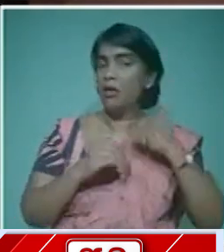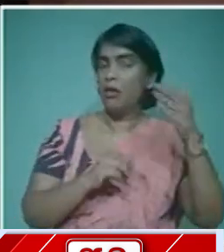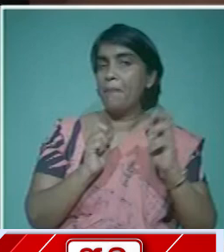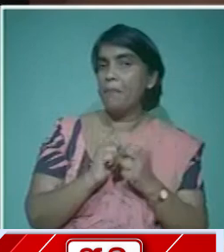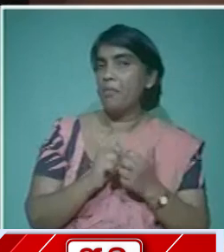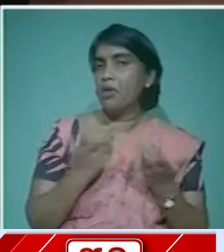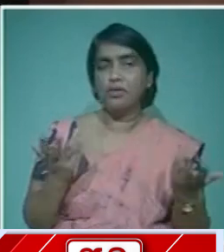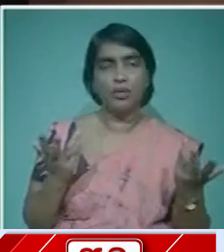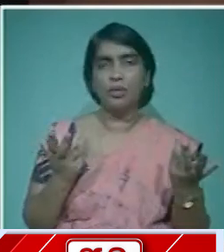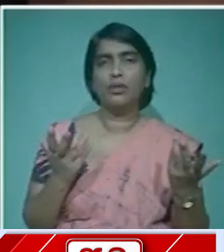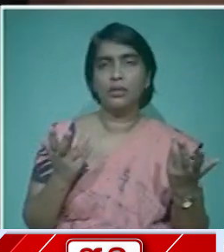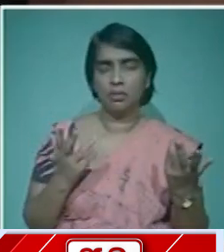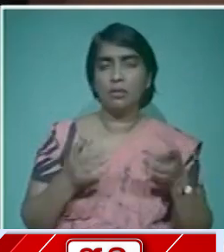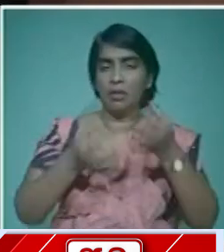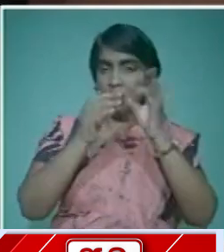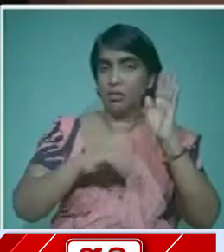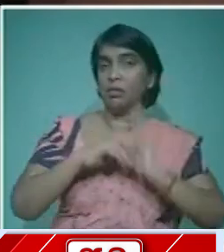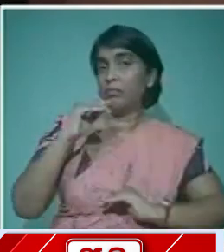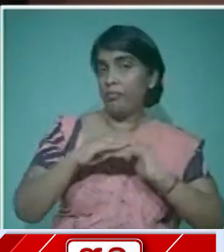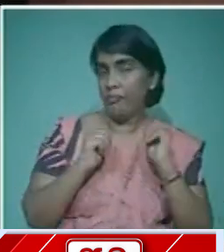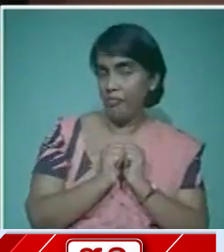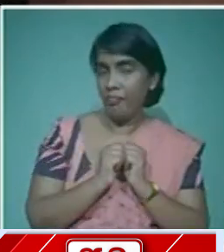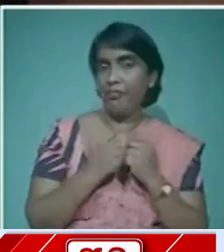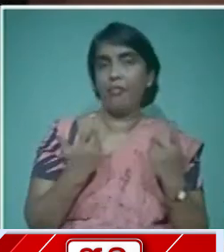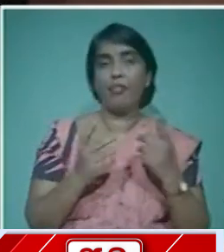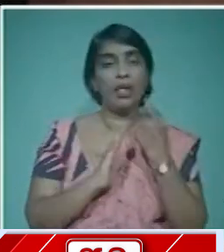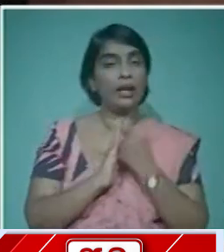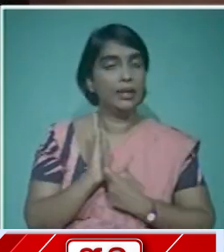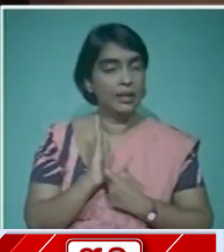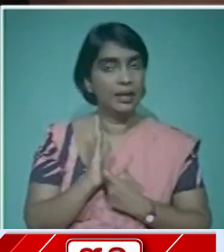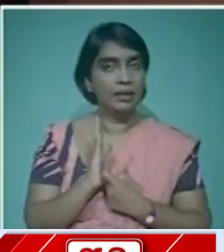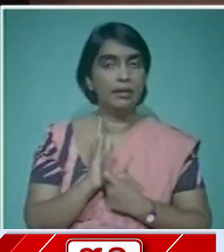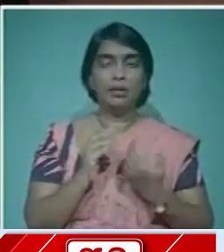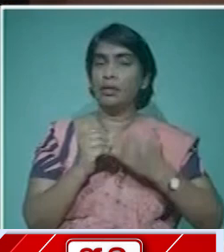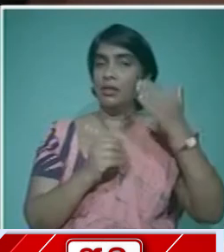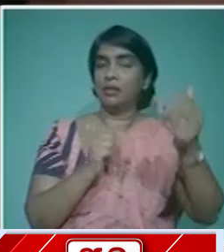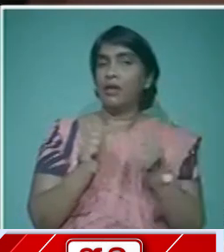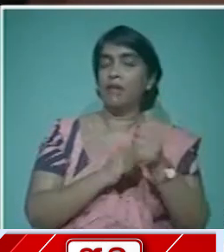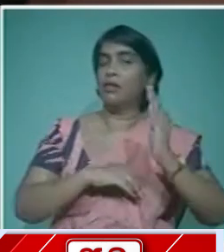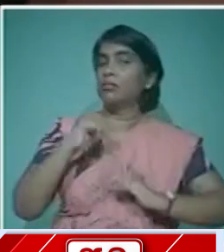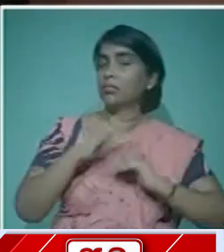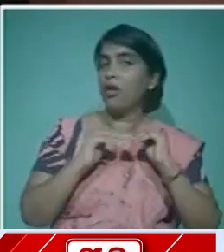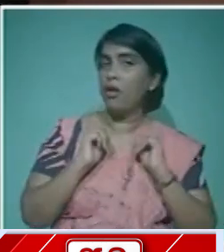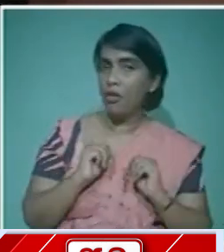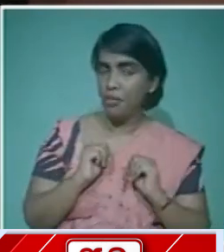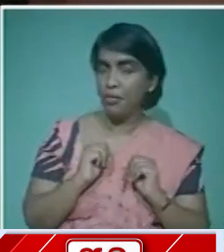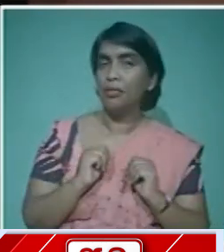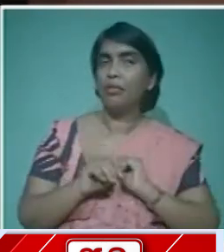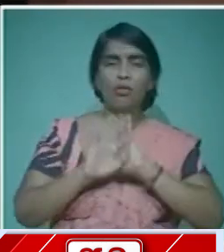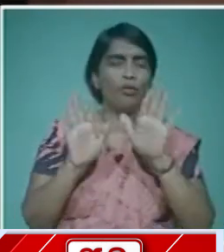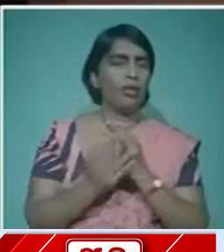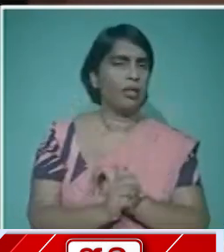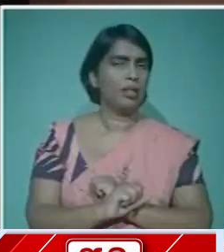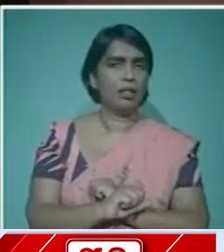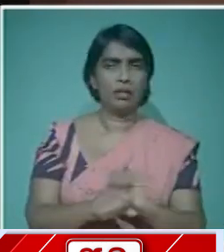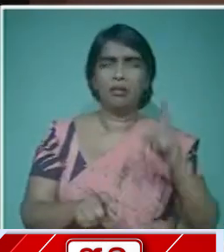මොකද්ද? ඔවුන්ලගේ විධිමත් වැඩපිළිවෙලක්, නීතියක්, ඉදිරියට කළ යුතු ක්‍රියාමාර්ග ඒ මොකුත් තිබුණේ නැහැ.